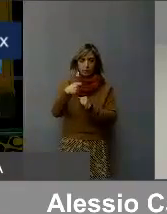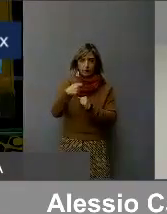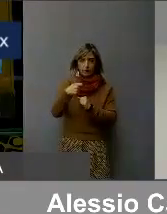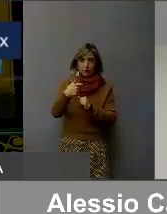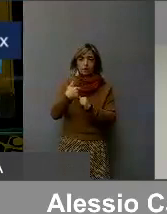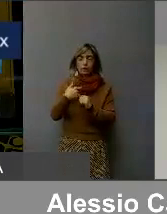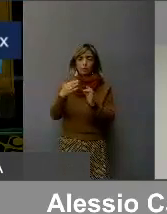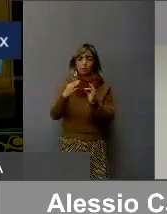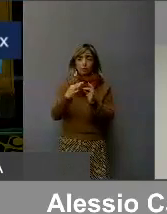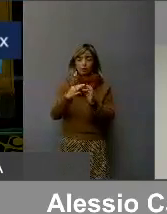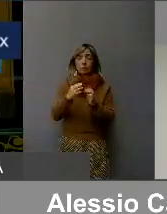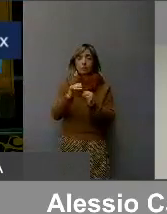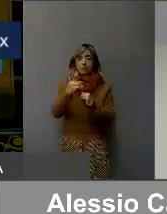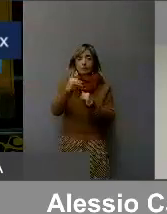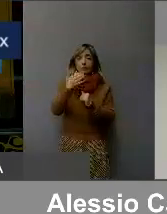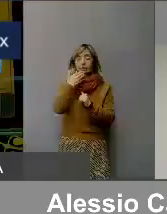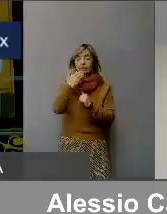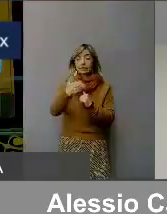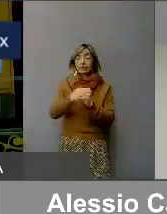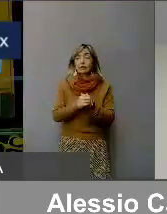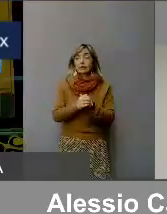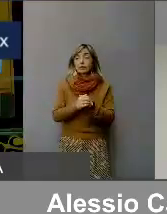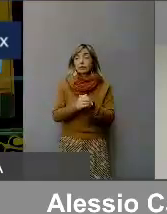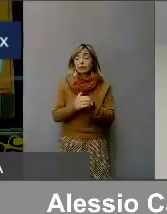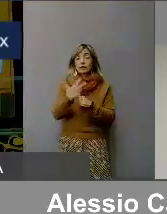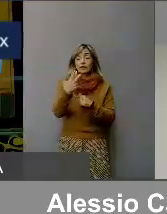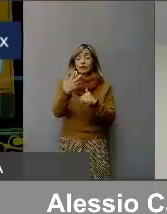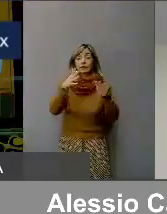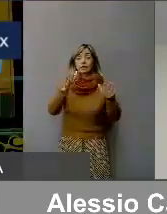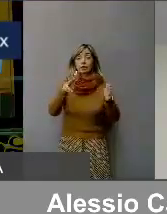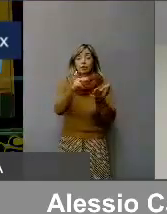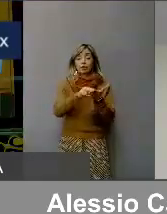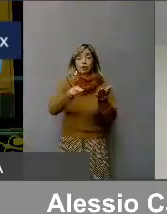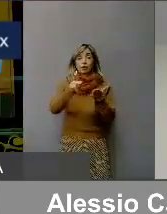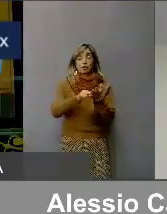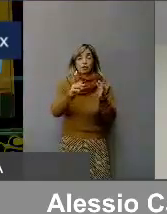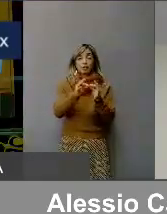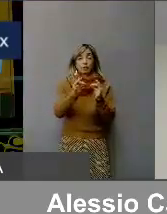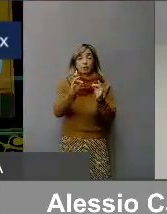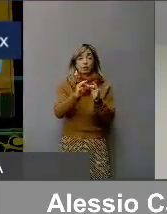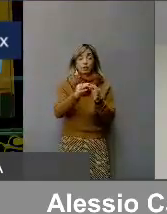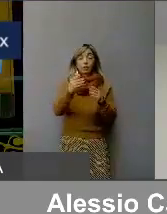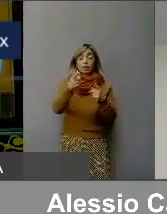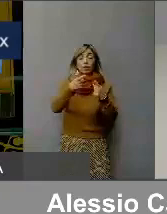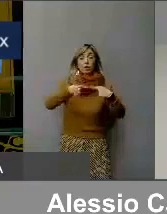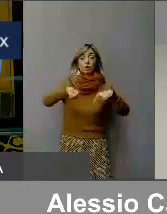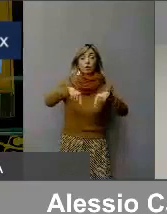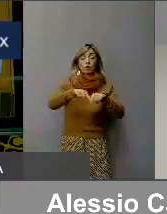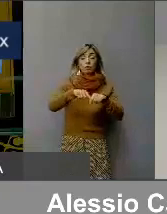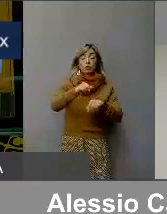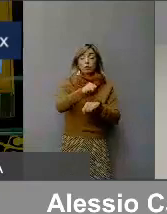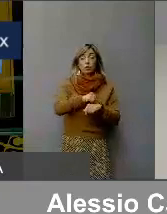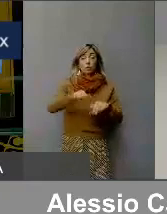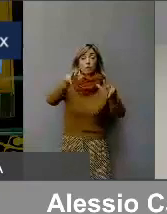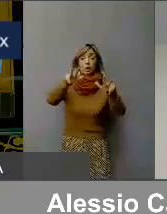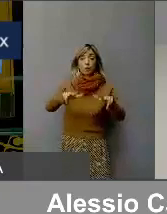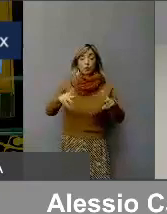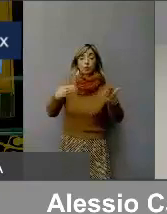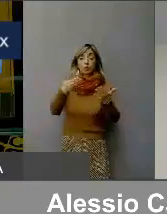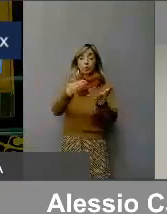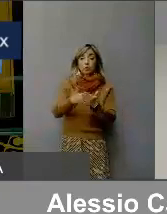conciliare muzzi 39 voti favorevoli il consiglio comunale approva la mozione